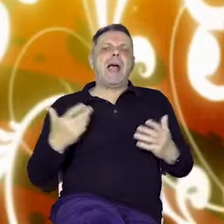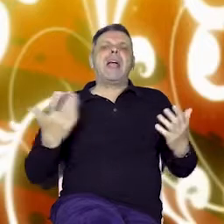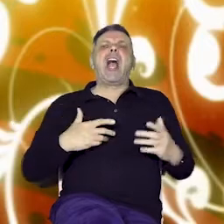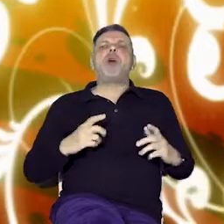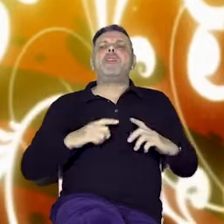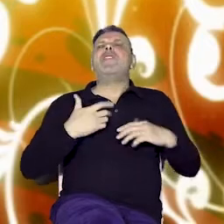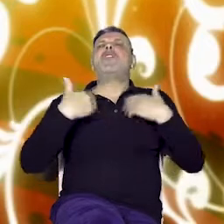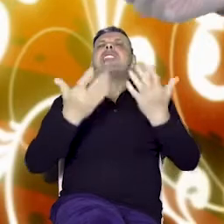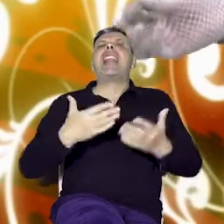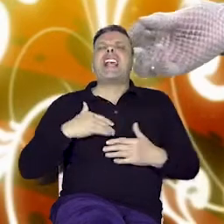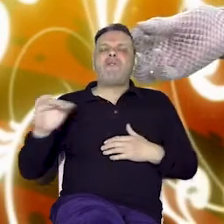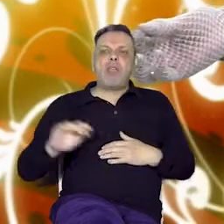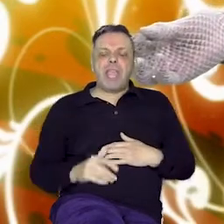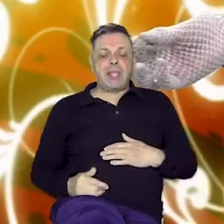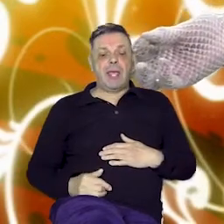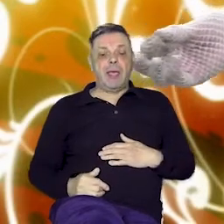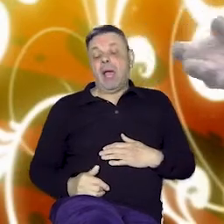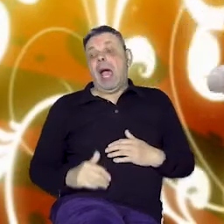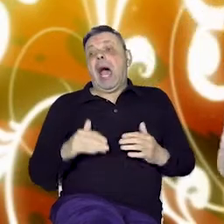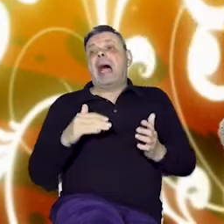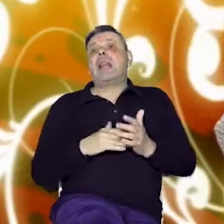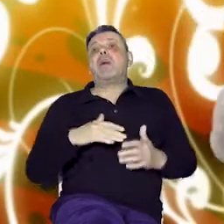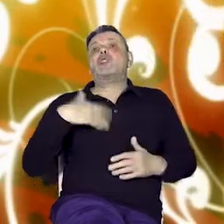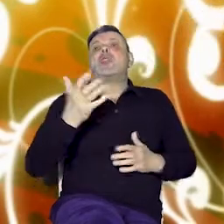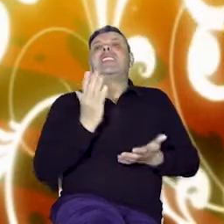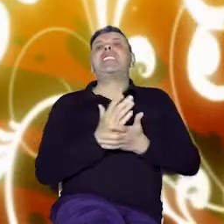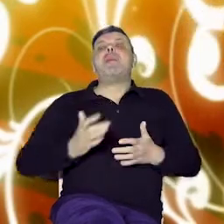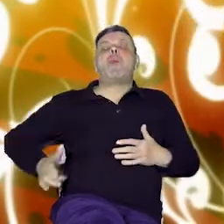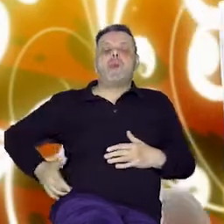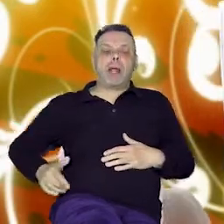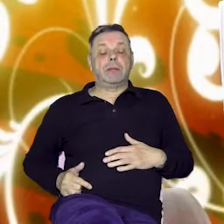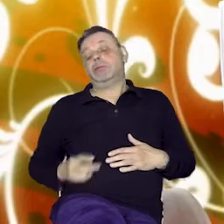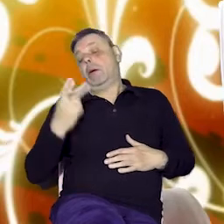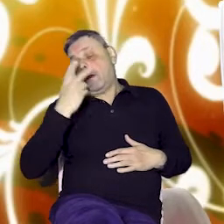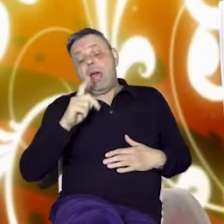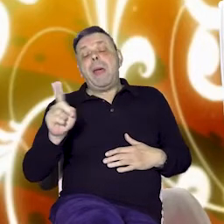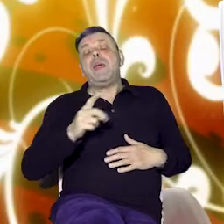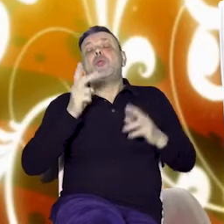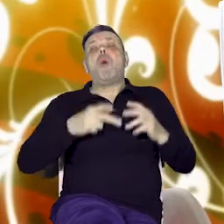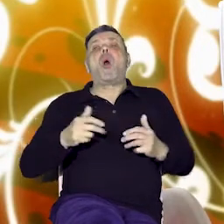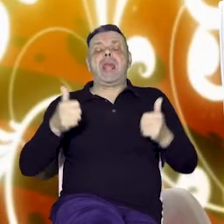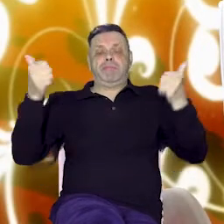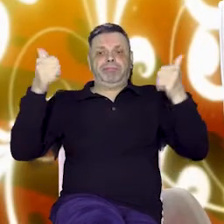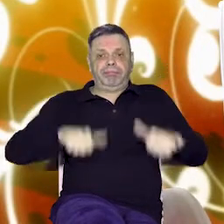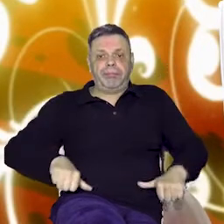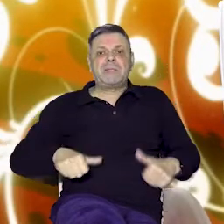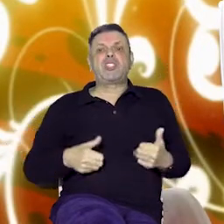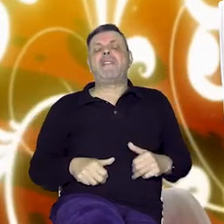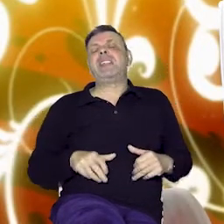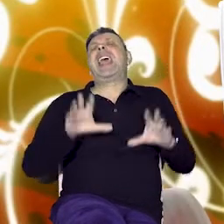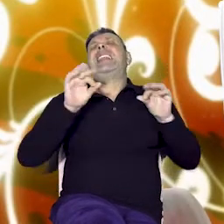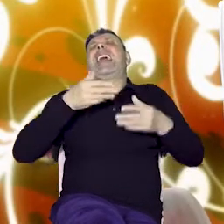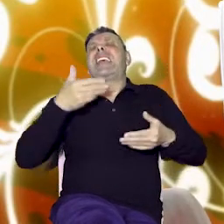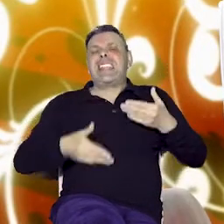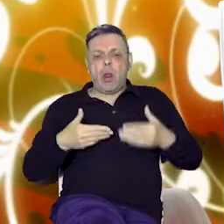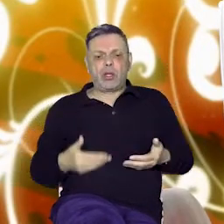za svoje dijete. A nije, trebao je dati samo bubreg jedan. Da, pa djete mislim, nisu uspjevali skinuti 5 ili 10 kilograma, da, ono, jednu